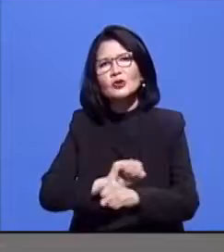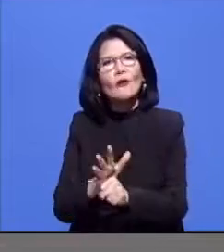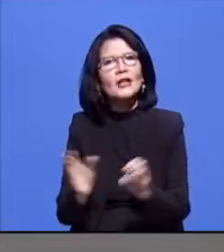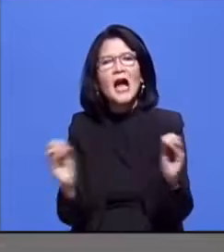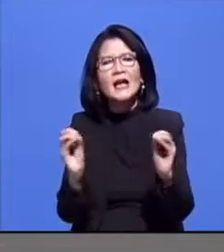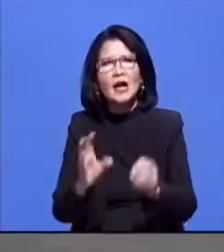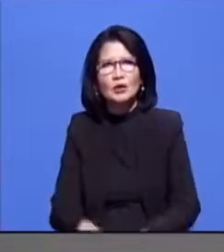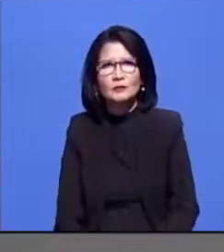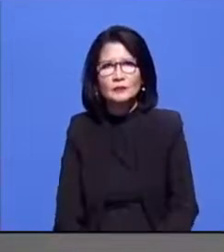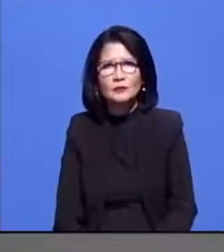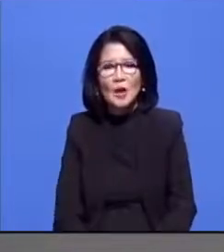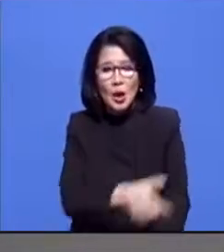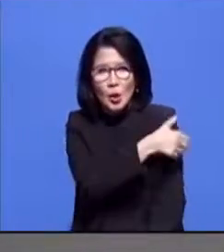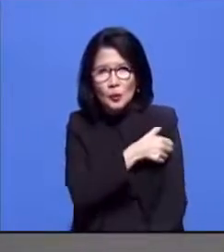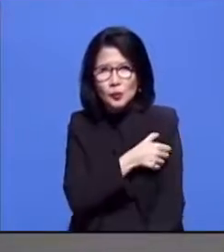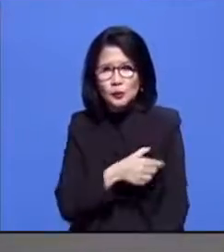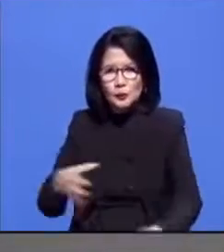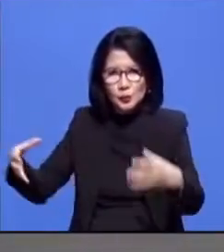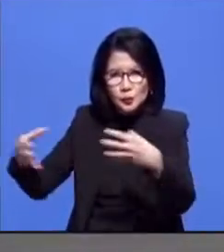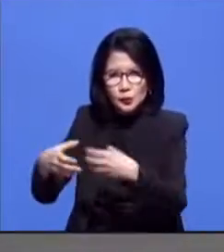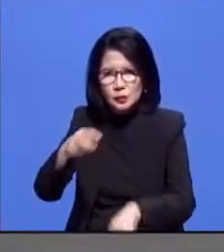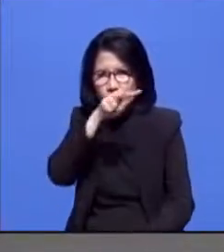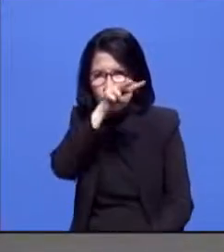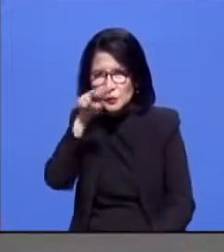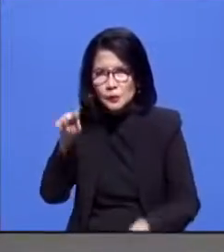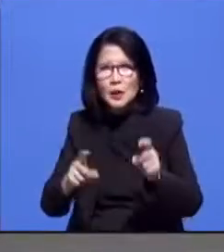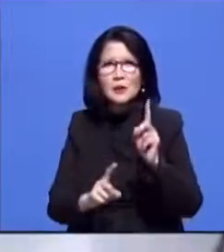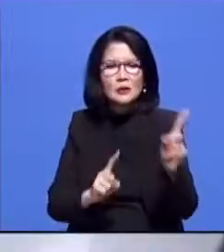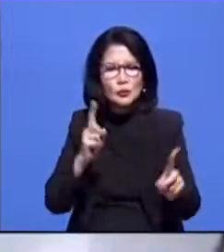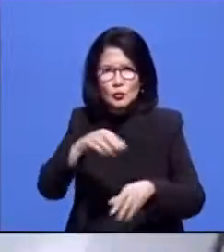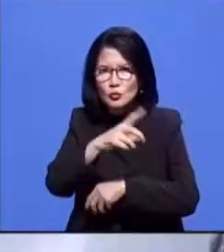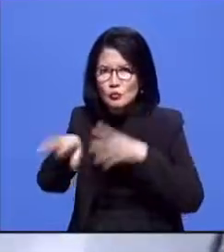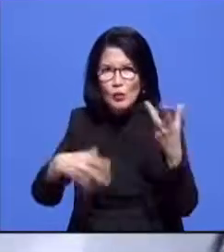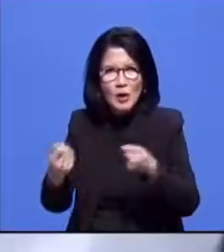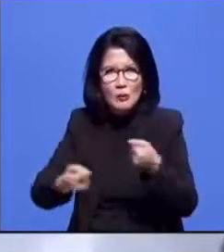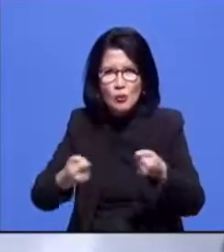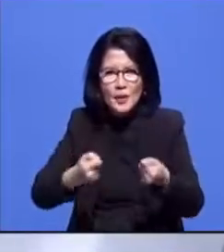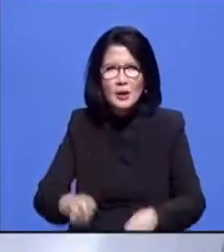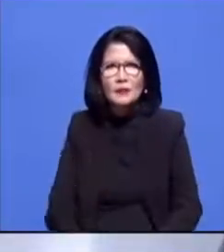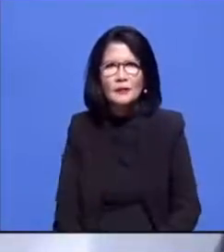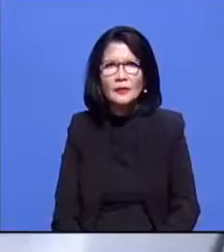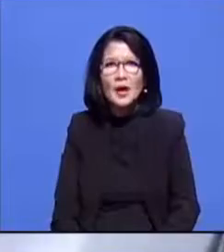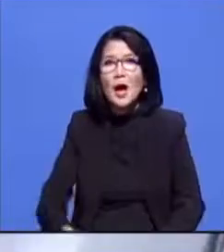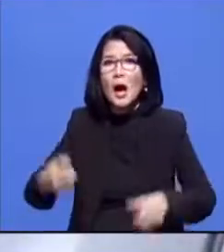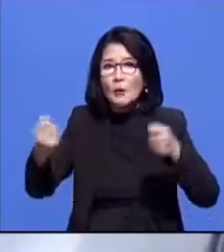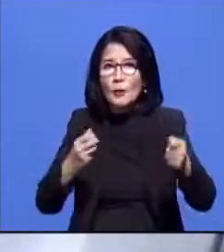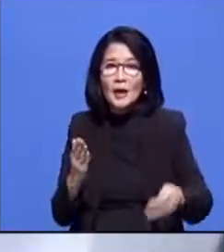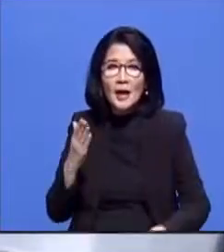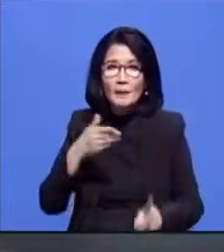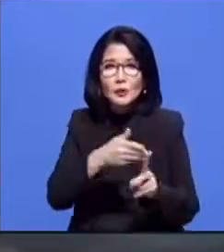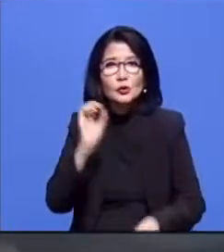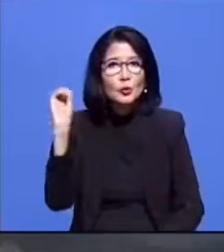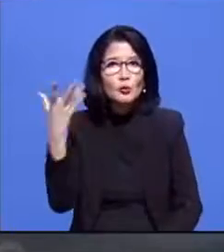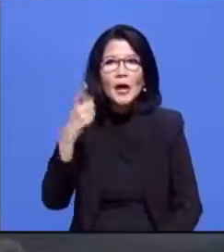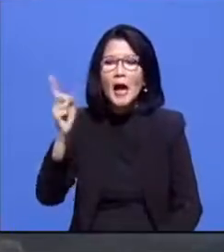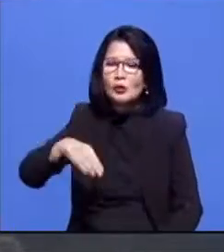Aparat gabungan memeriksa satu persatu kendaraan yang akan menuju Puncak. Dalam operasi ini, sebagian besar kendaraan yang akan menuju Puncak